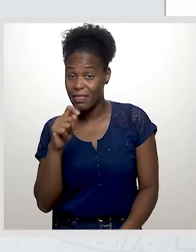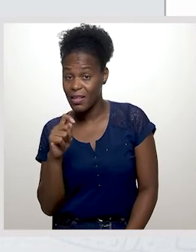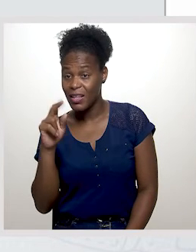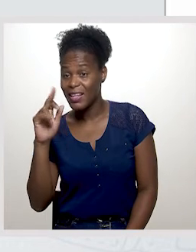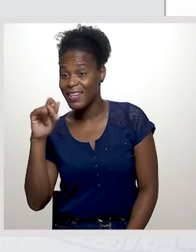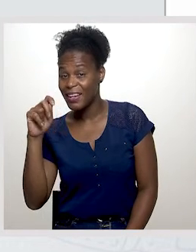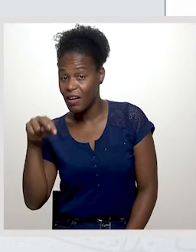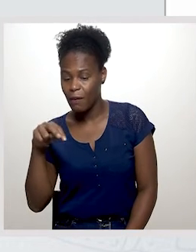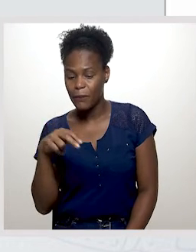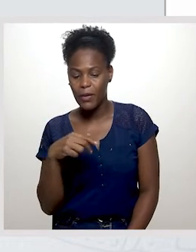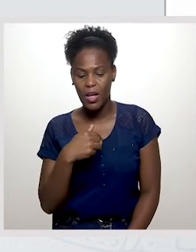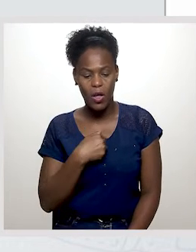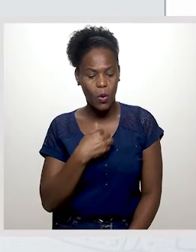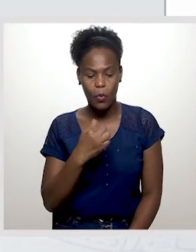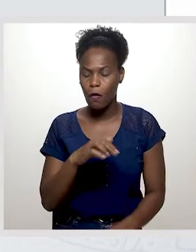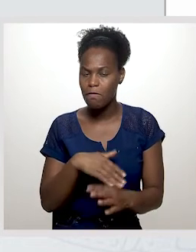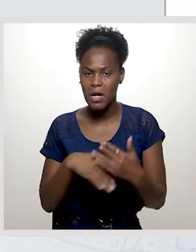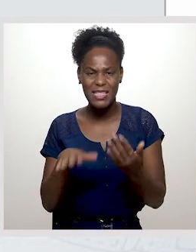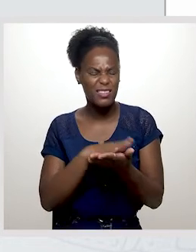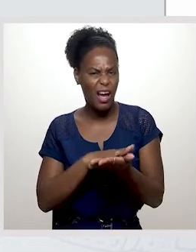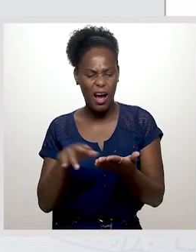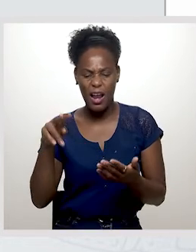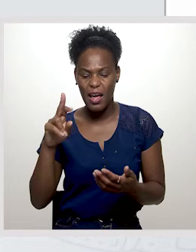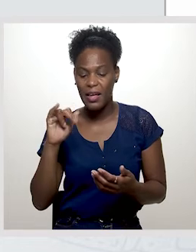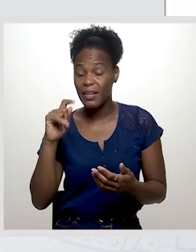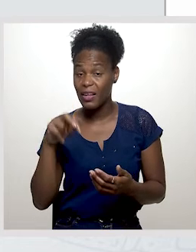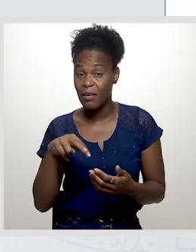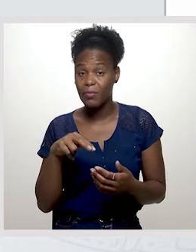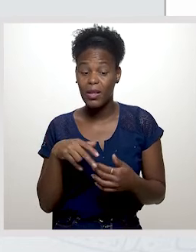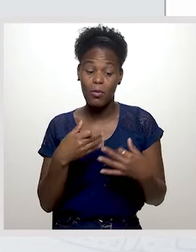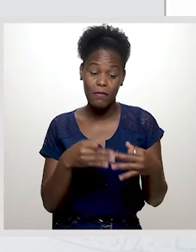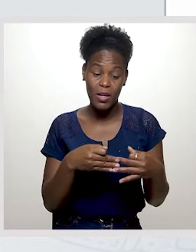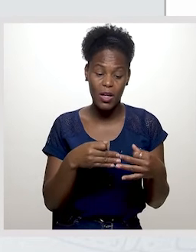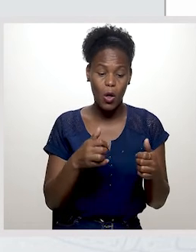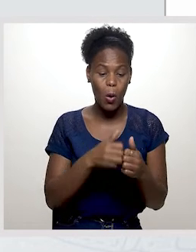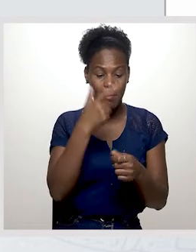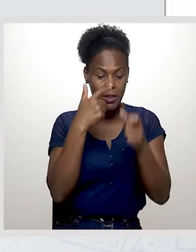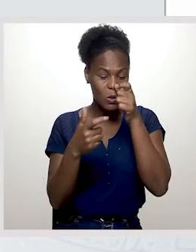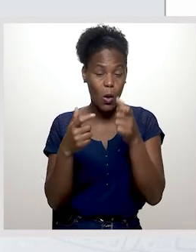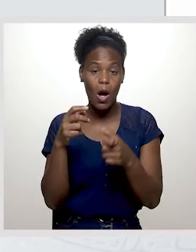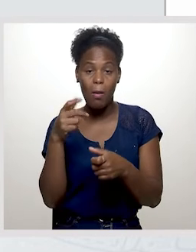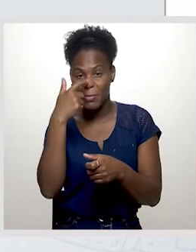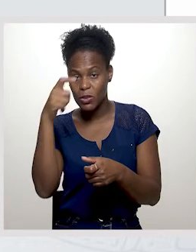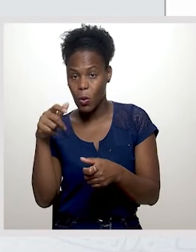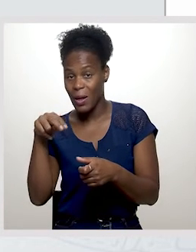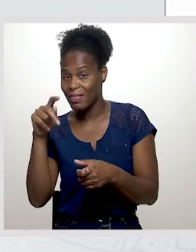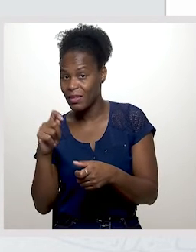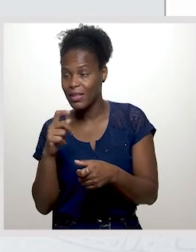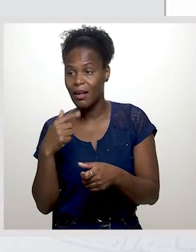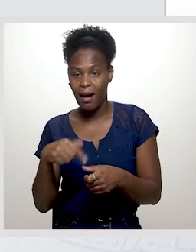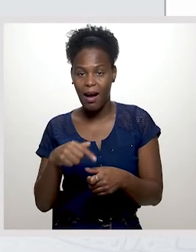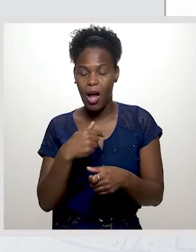fais rien. Et finalement, avec ne personne ou personne ne, on a je ne